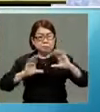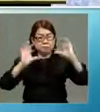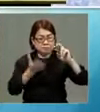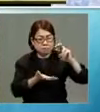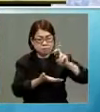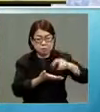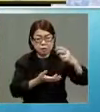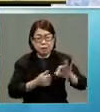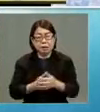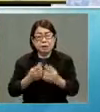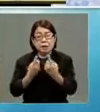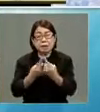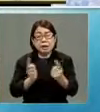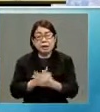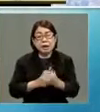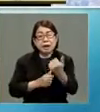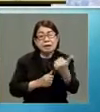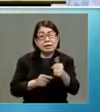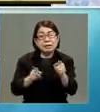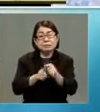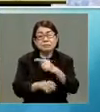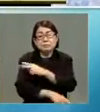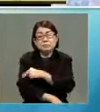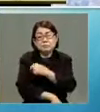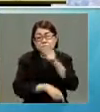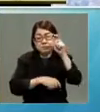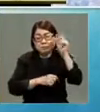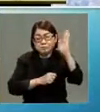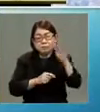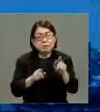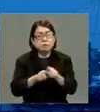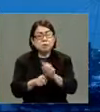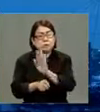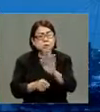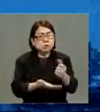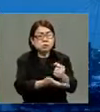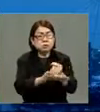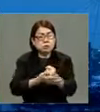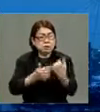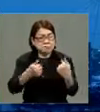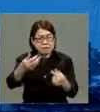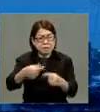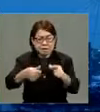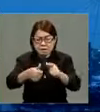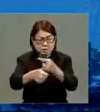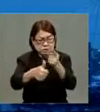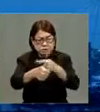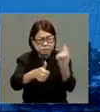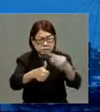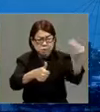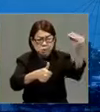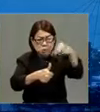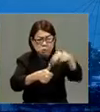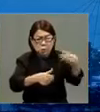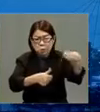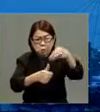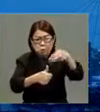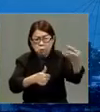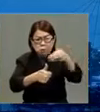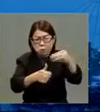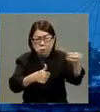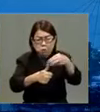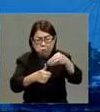ส่วนระบบอื่นก็อย่างที่ท่านโฆษกได้บอกนะครับเป็นการร่วมมือช่วยกันแต่ระบบนี้เป็นระบบเดียวที่ข้อมูลนะครับจะมีการ